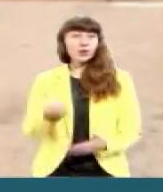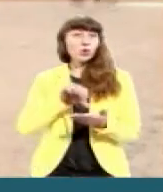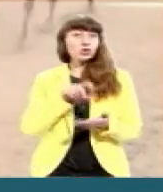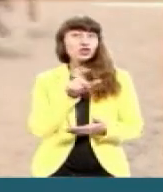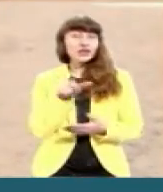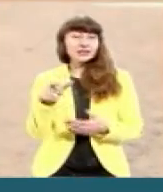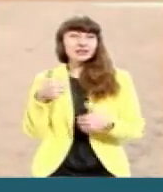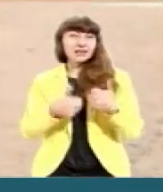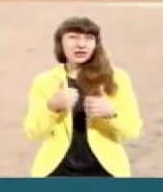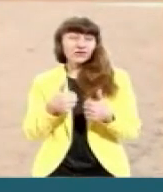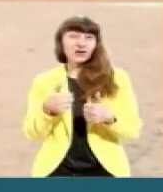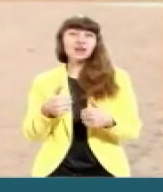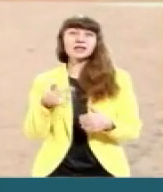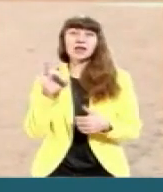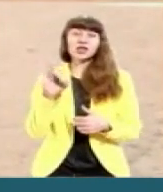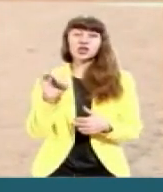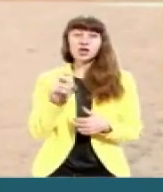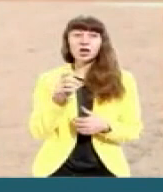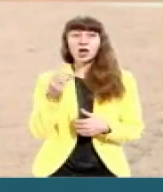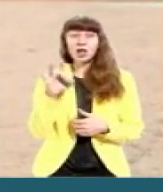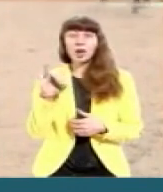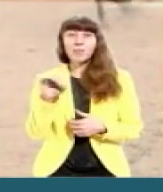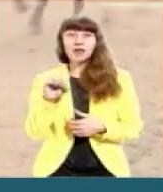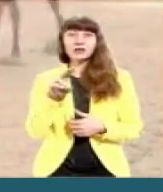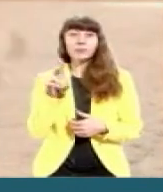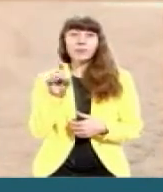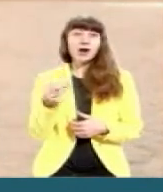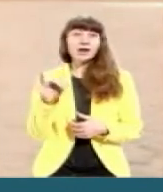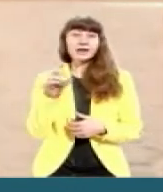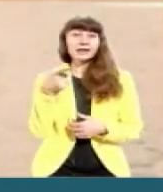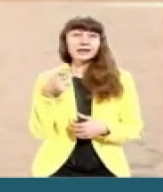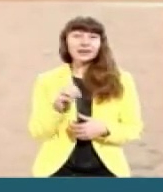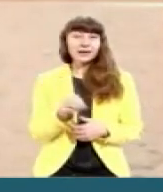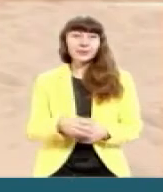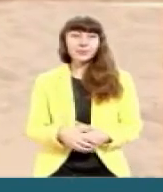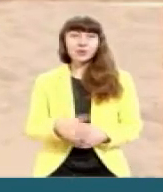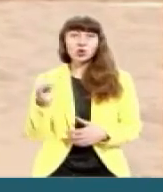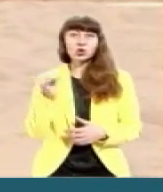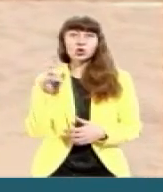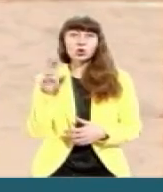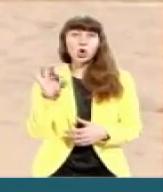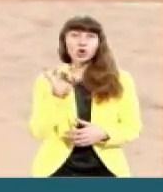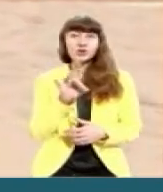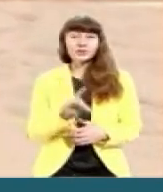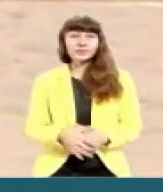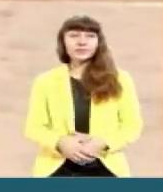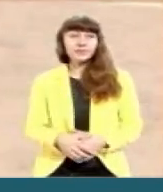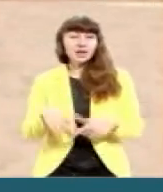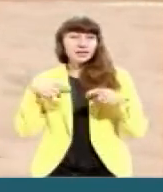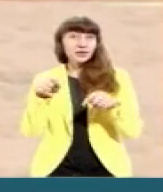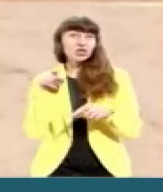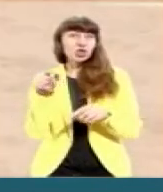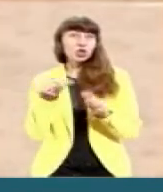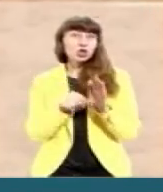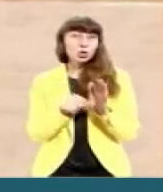Участники соревновались в таких видах скачках «Шкор» и «Аламан Бәйге». Формат соревнований был стандартный – 3 дистанции, забег на 1600